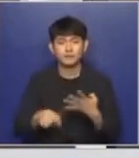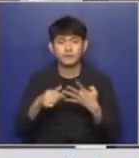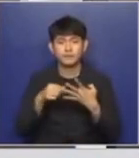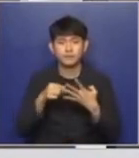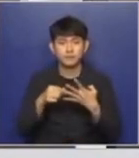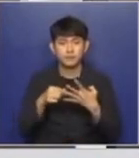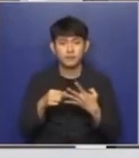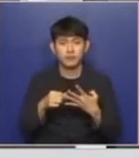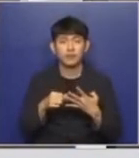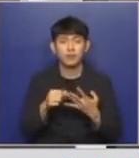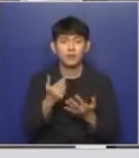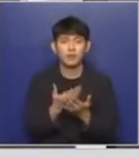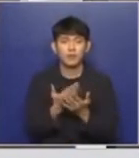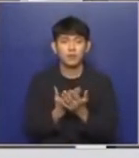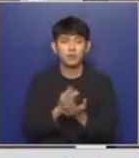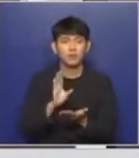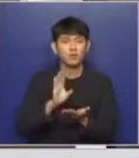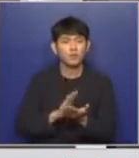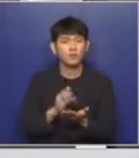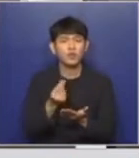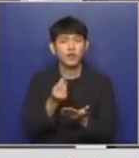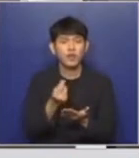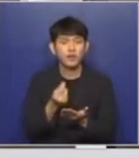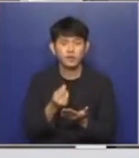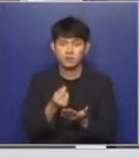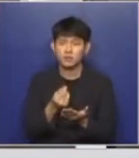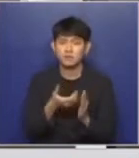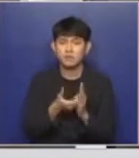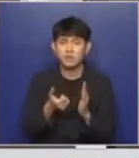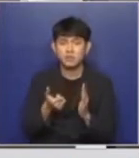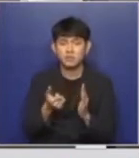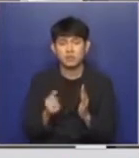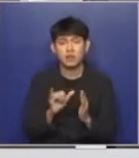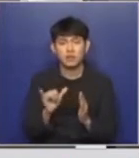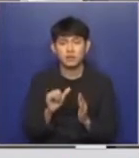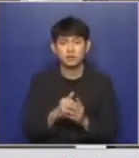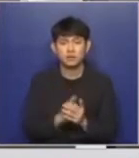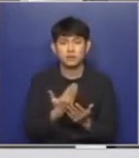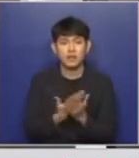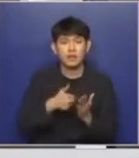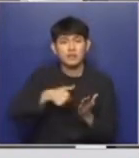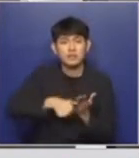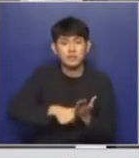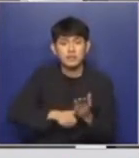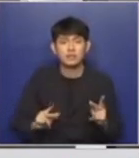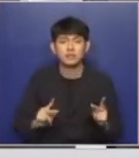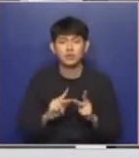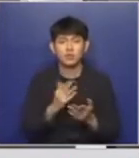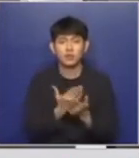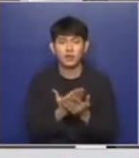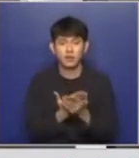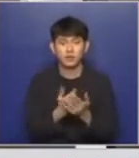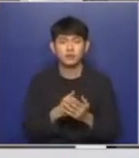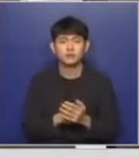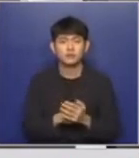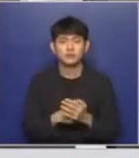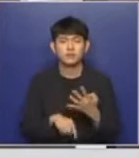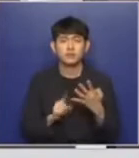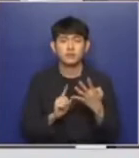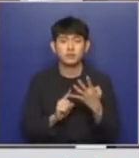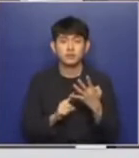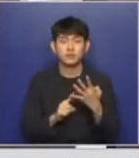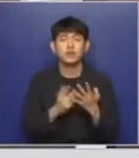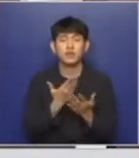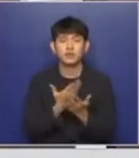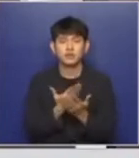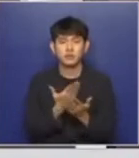ว่าไม่ได้ตั้งกรอบวงเงินที่เอามาใช้ก็คือใช้หนี้คงคลังและส่วนที่4เม็ดเงิน